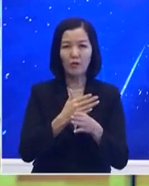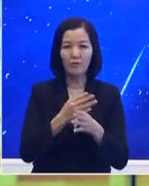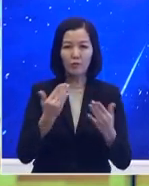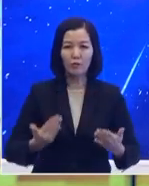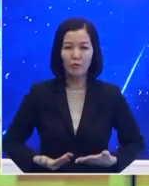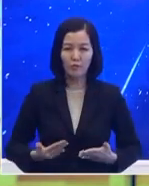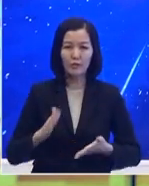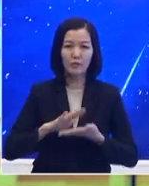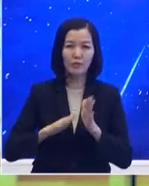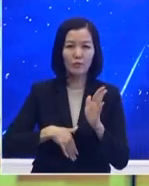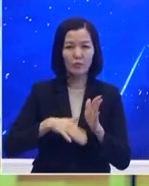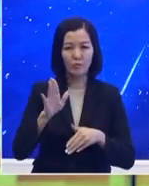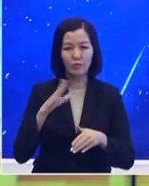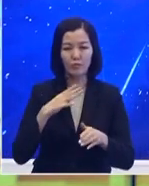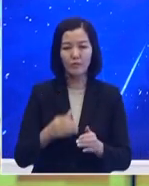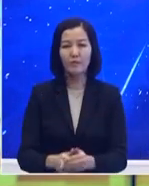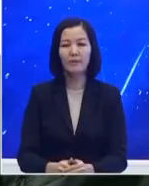туралы келесі сюжеттен көрейік.